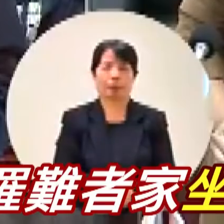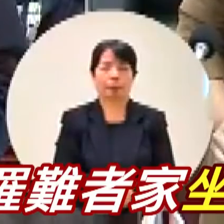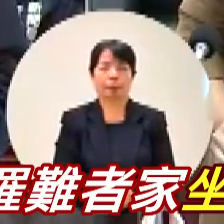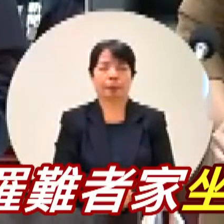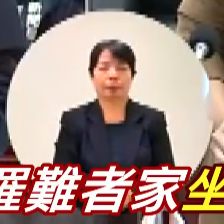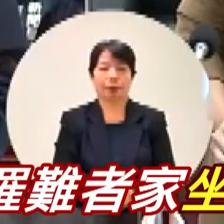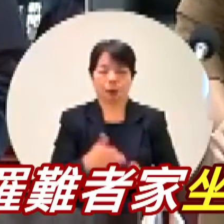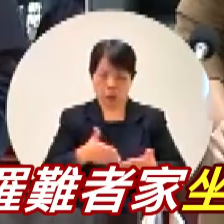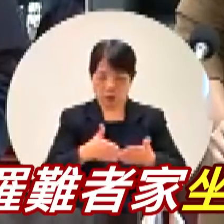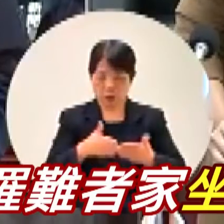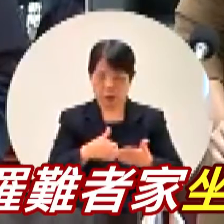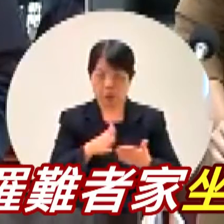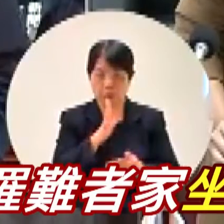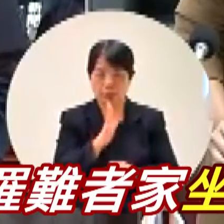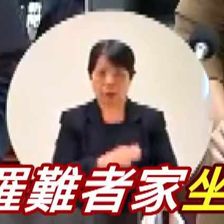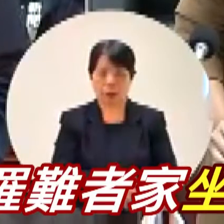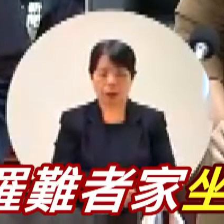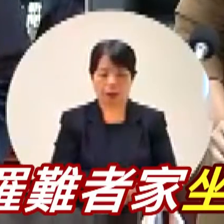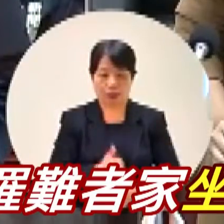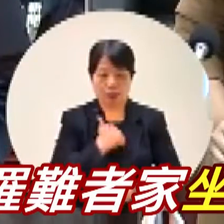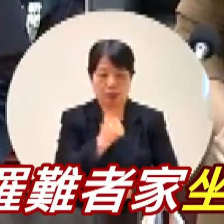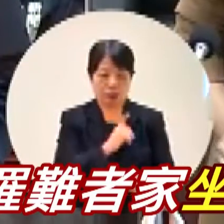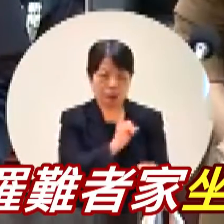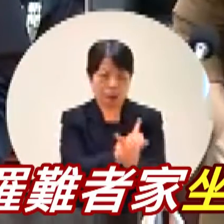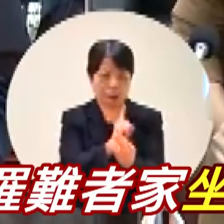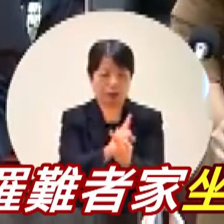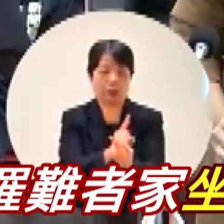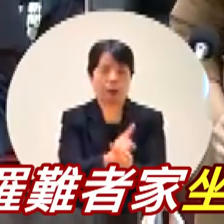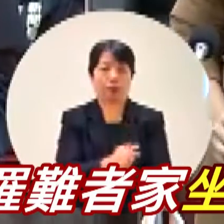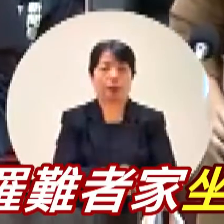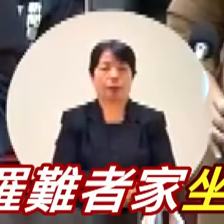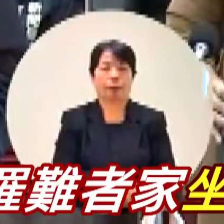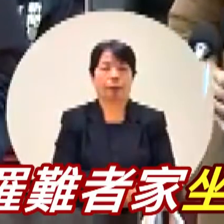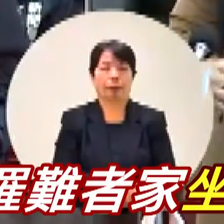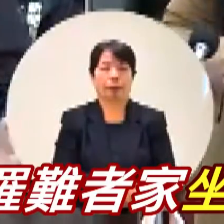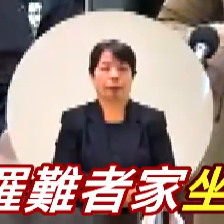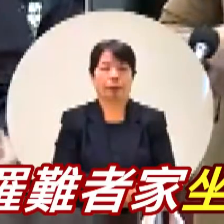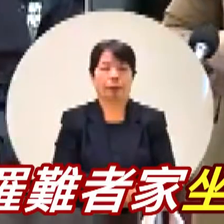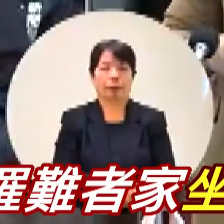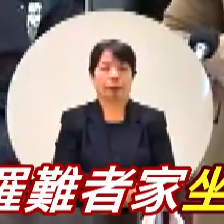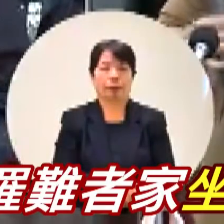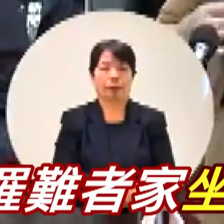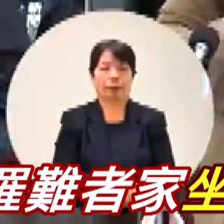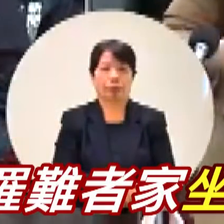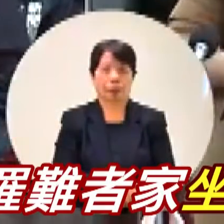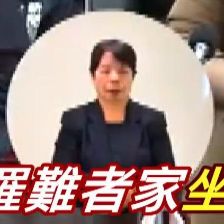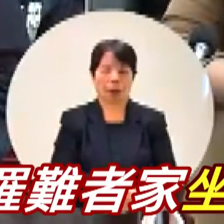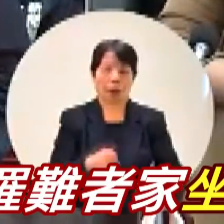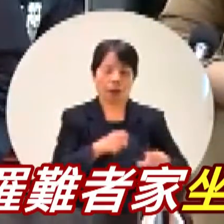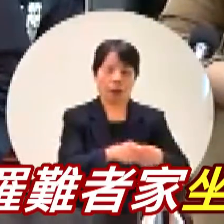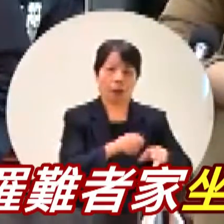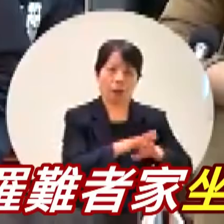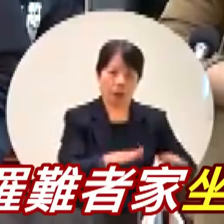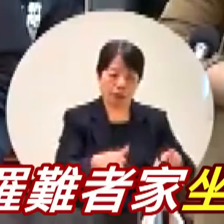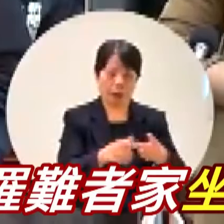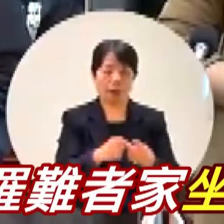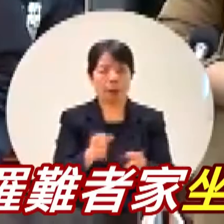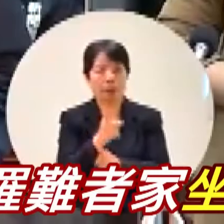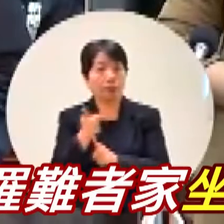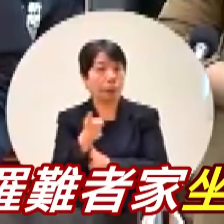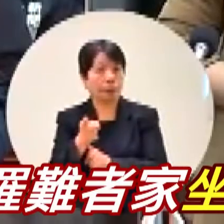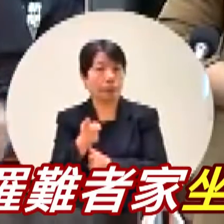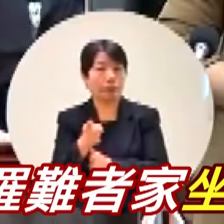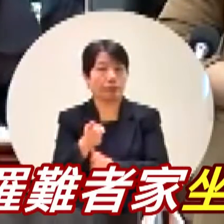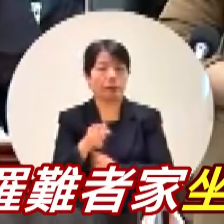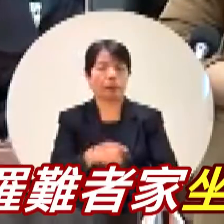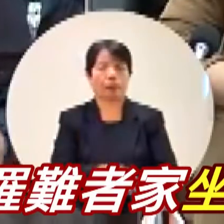更重要，我们当然要很诚实的来面对问题嘛。毕竟，在整个公安或者是消防，哦，这